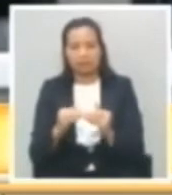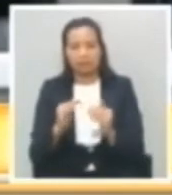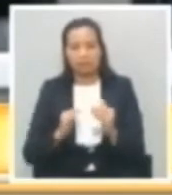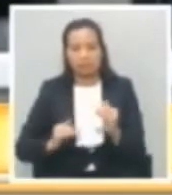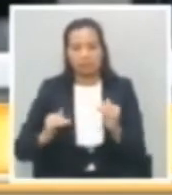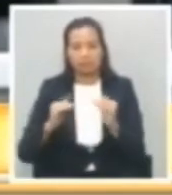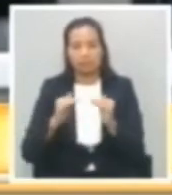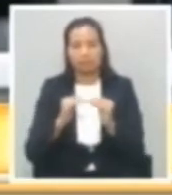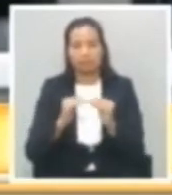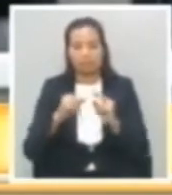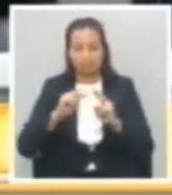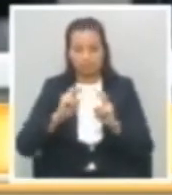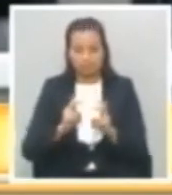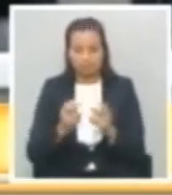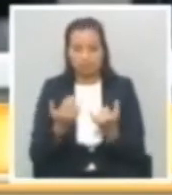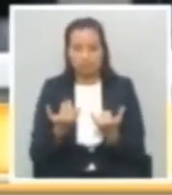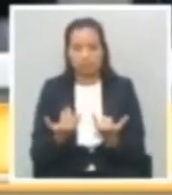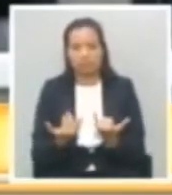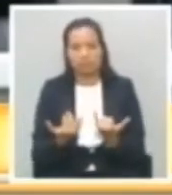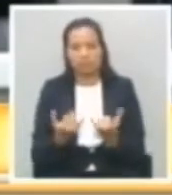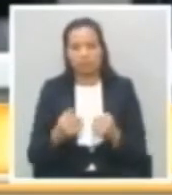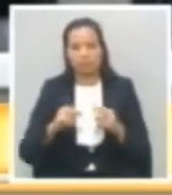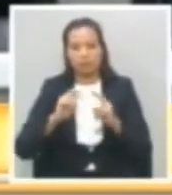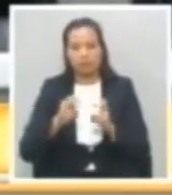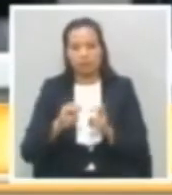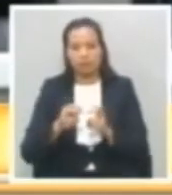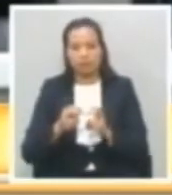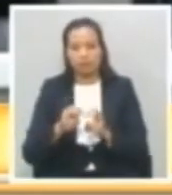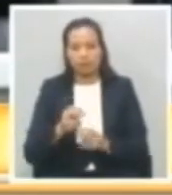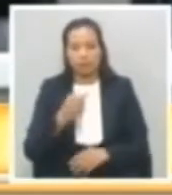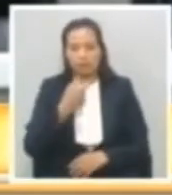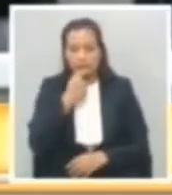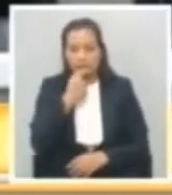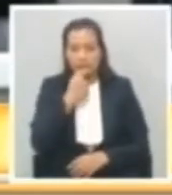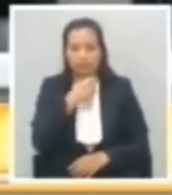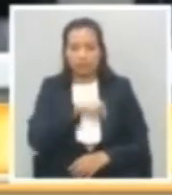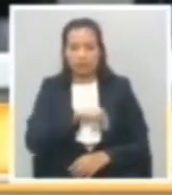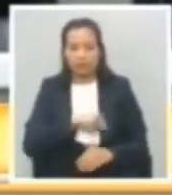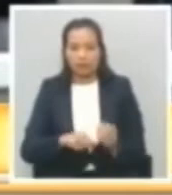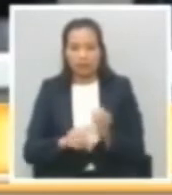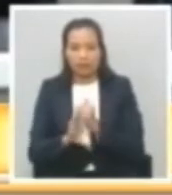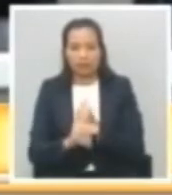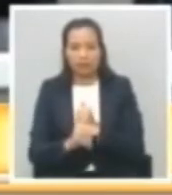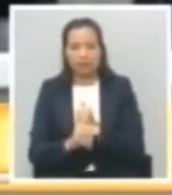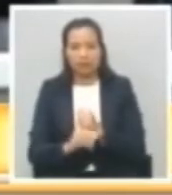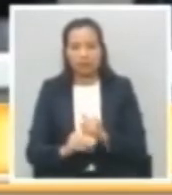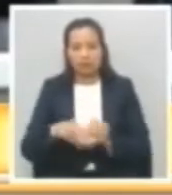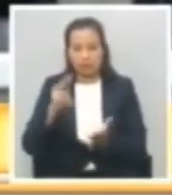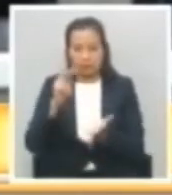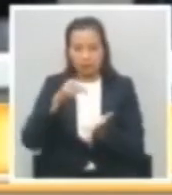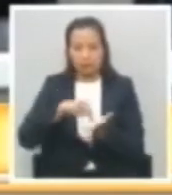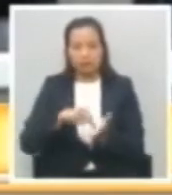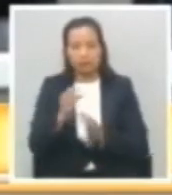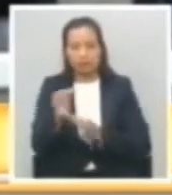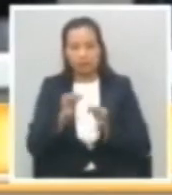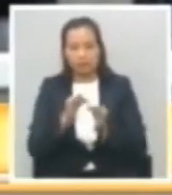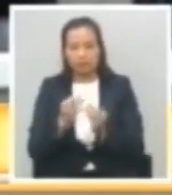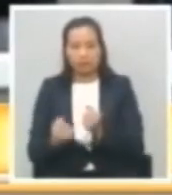าคในเรื่องนี้เนี่ยต้องเป็นเรื่องที่ผู้มีความหลากหลายทางเพศเท่านั้นเขาต้องลุกขึ้นยืนอภิปรายเขาต้องลุกขึ้นต่